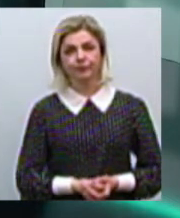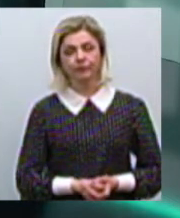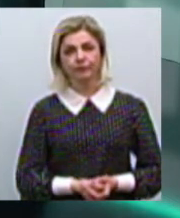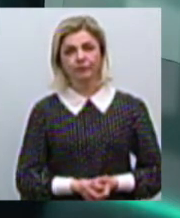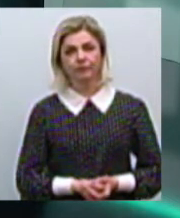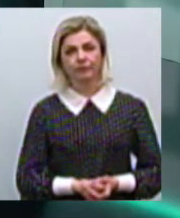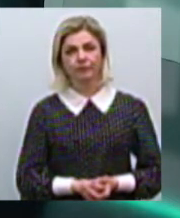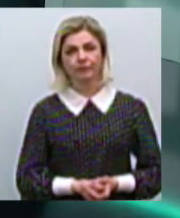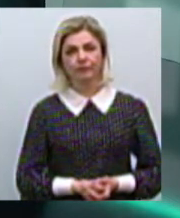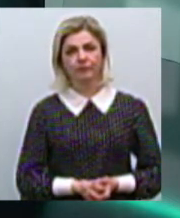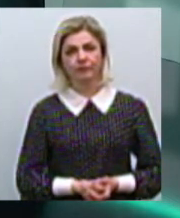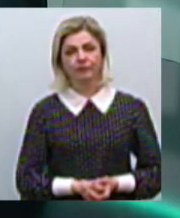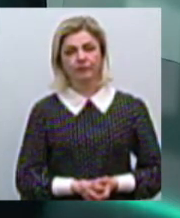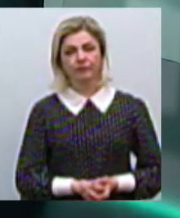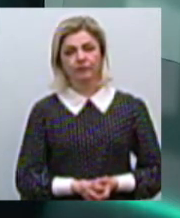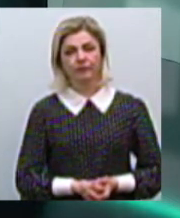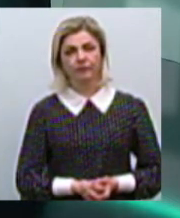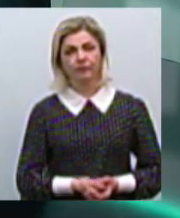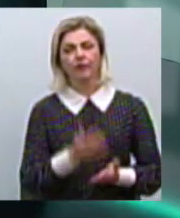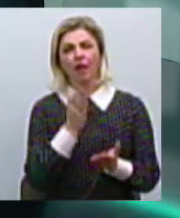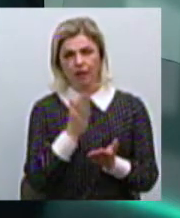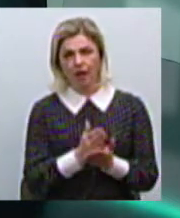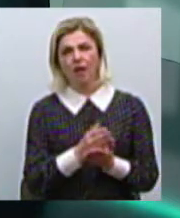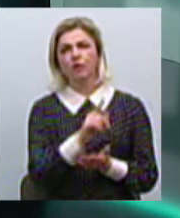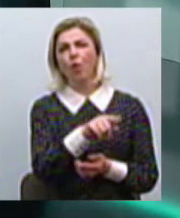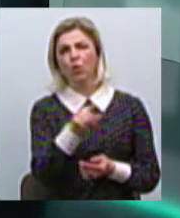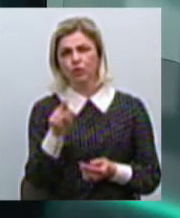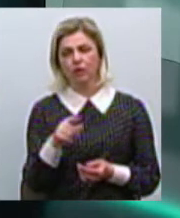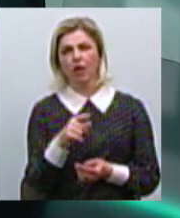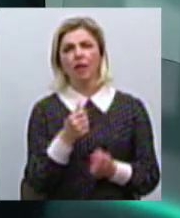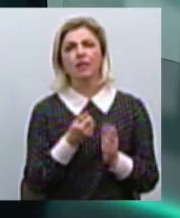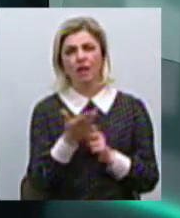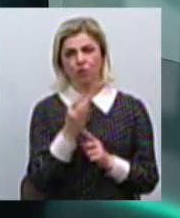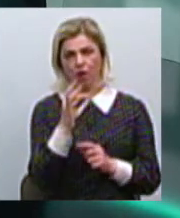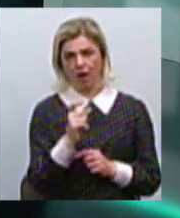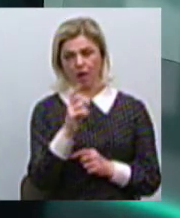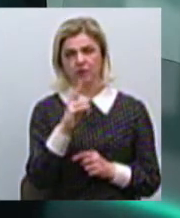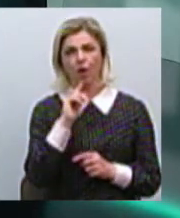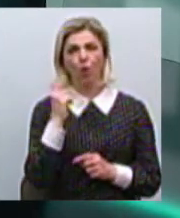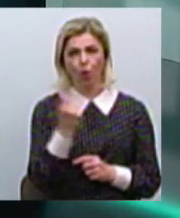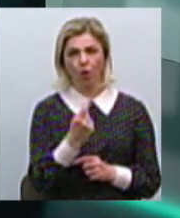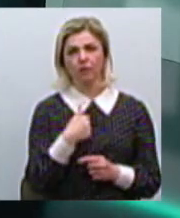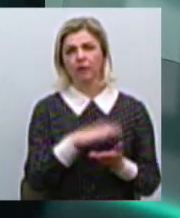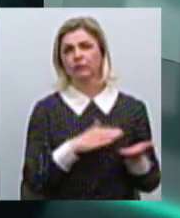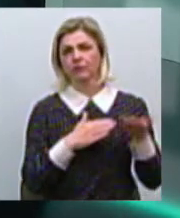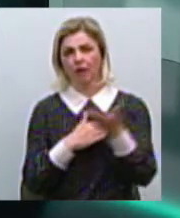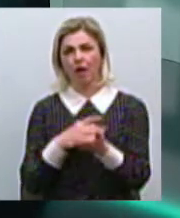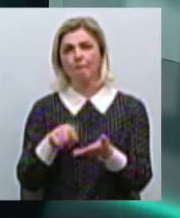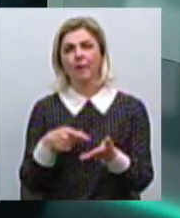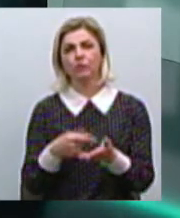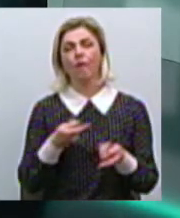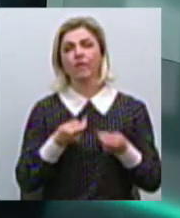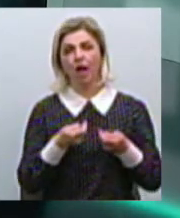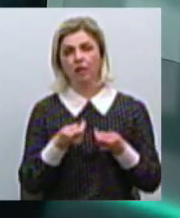кожного, по-моєму, декілька разів на рік ми подаємо міської владі список цих